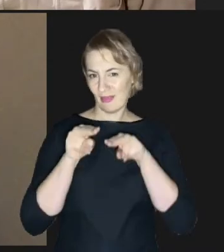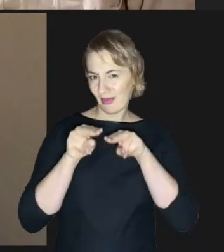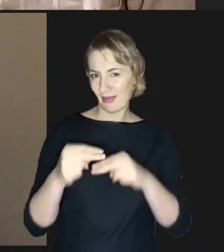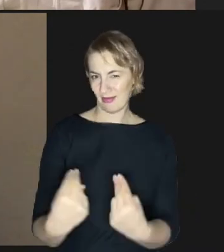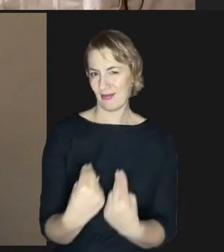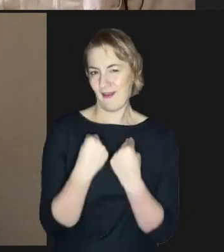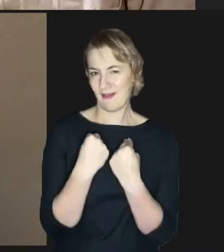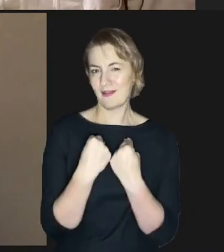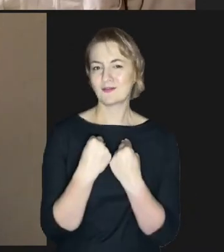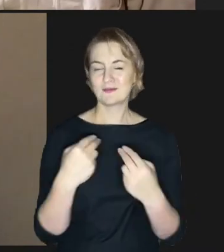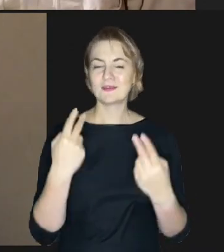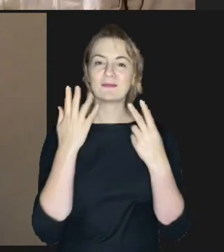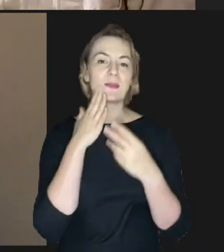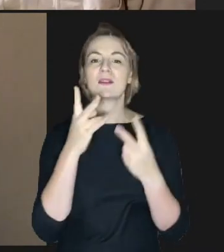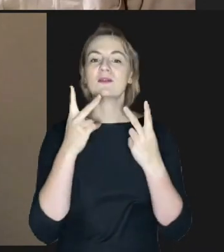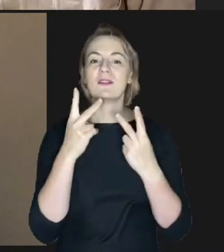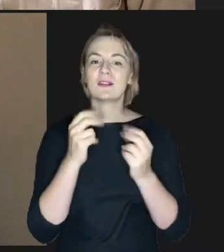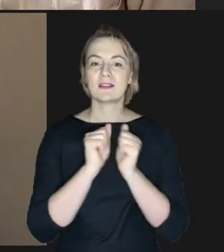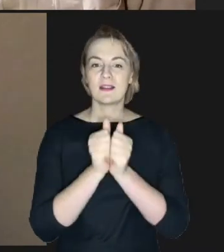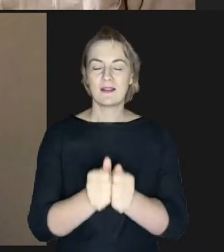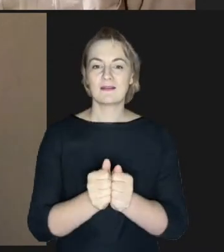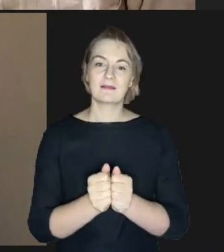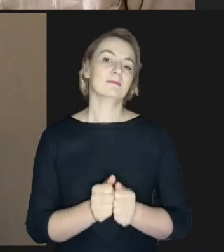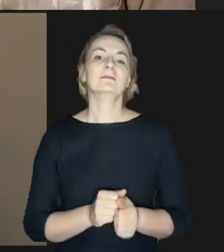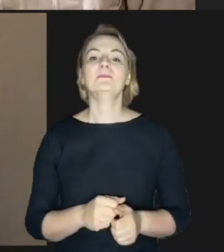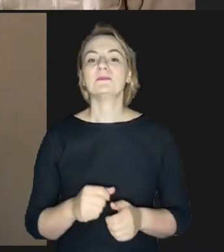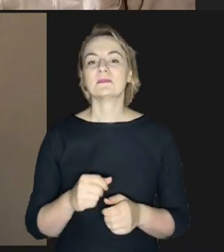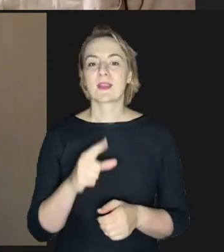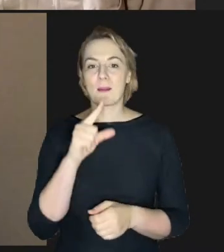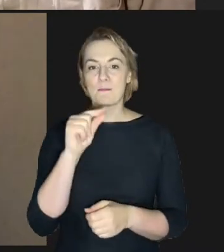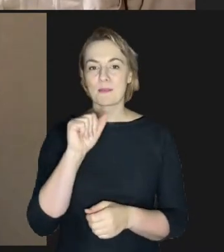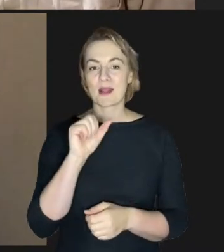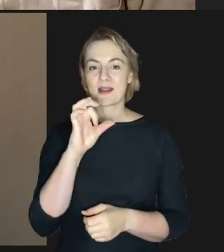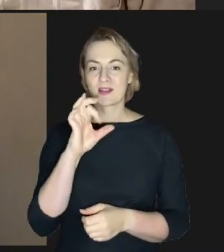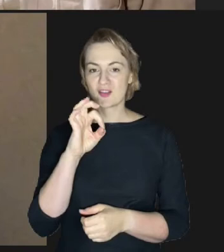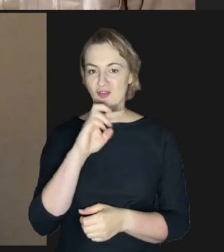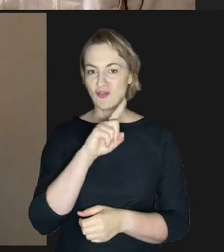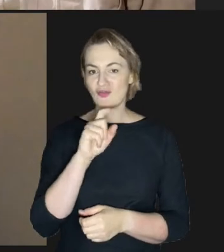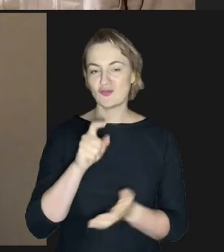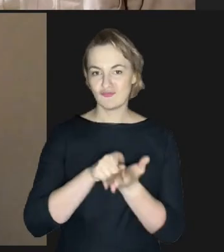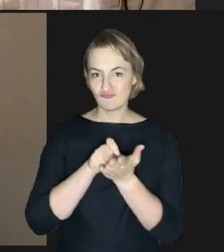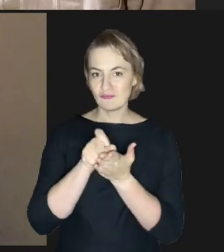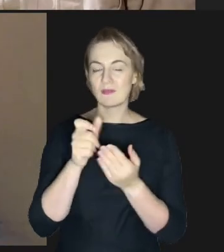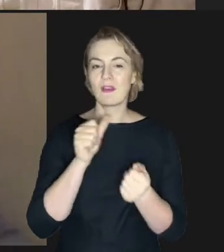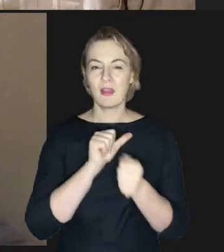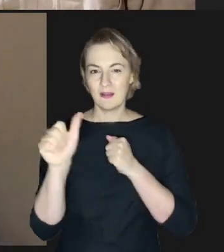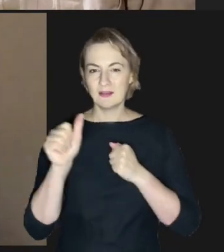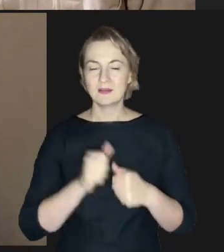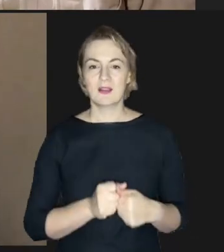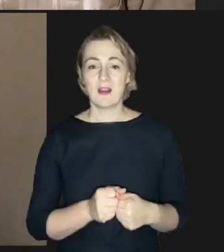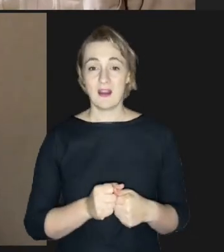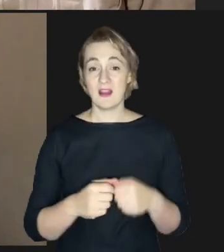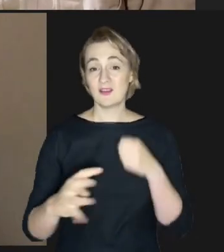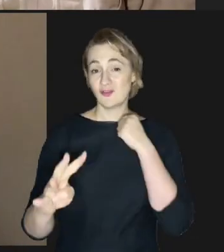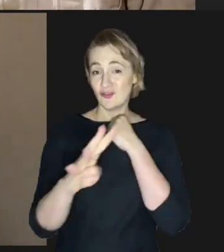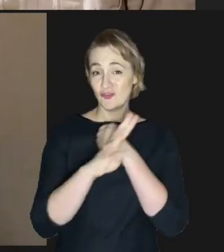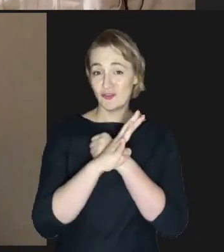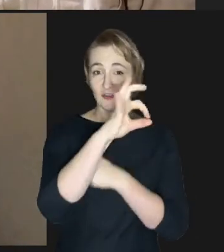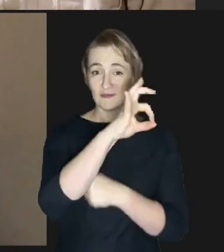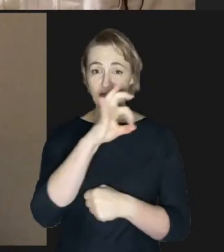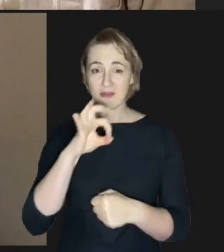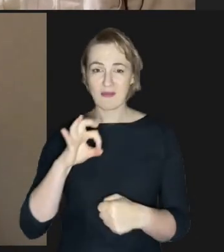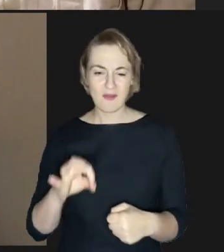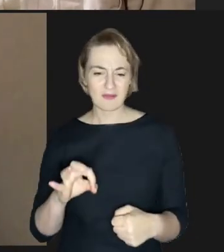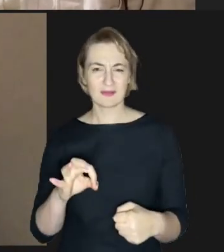odgrywają ważną rolę. Pasożyty, w 90% jesteśmy złożeni z różnych